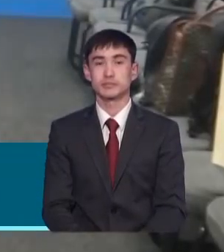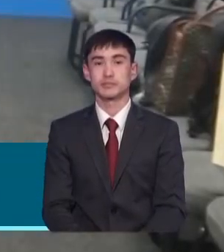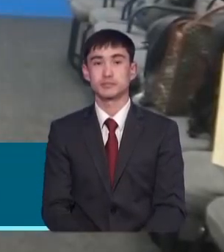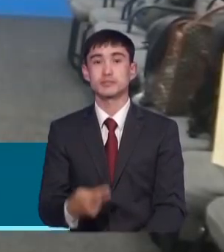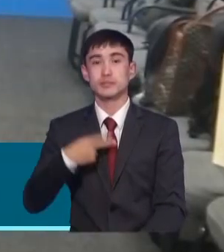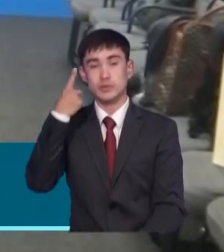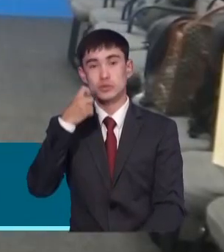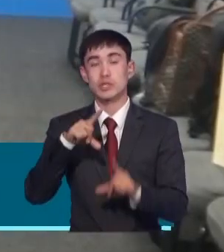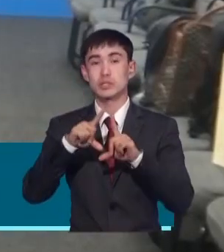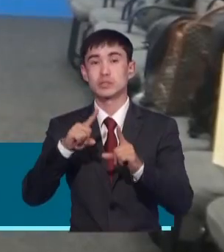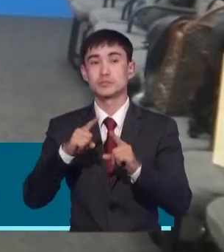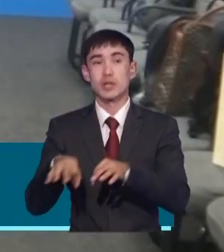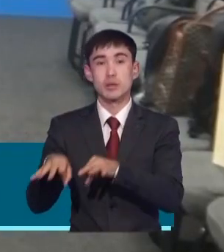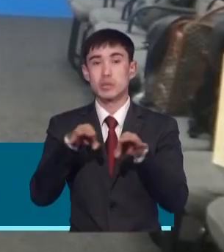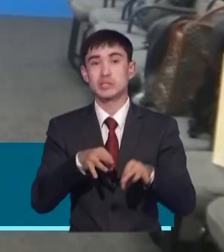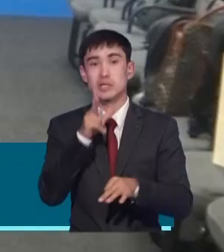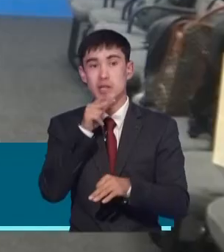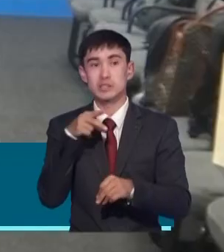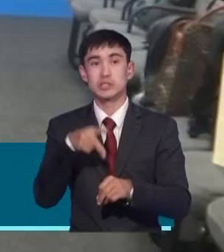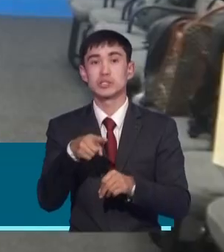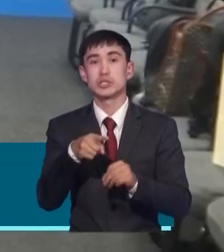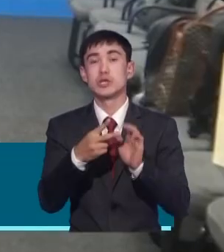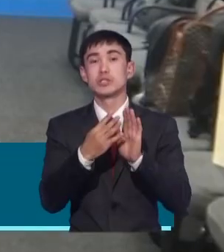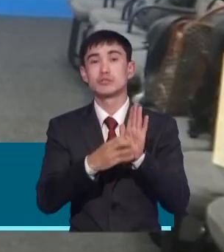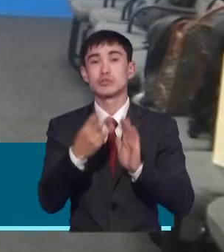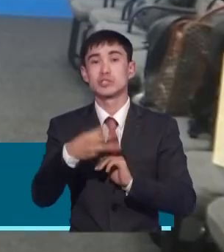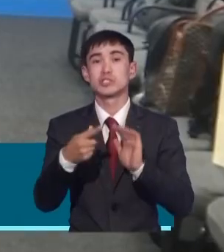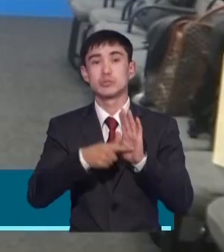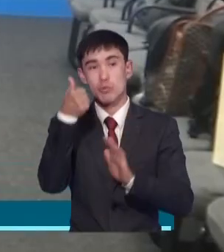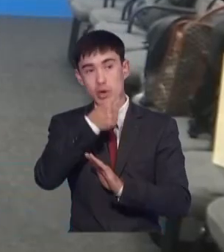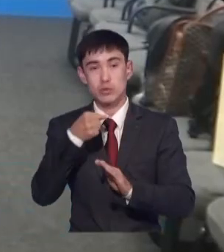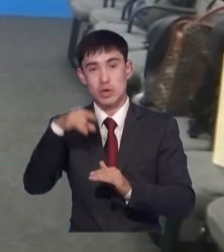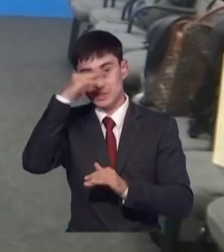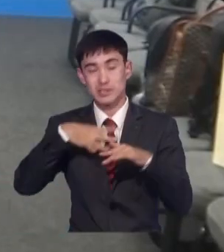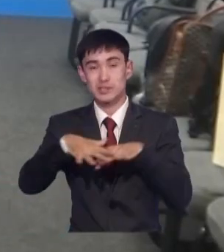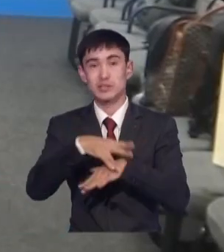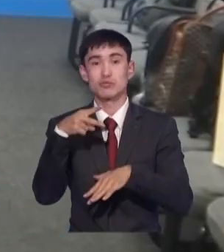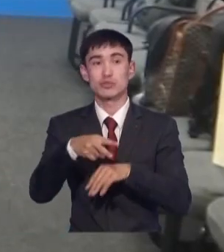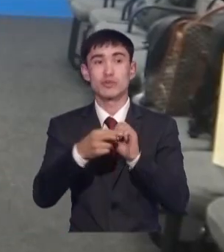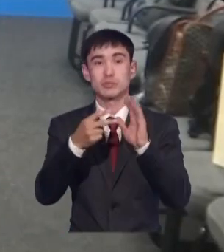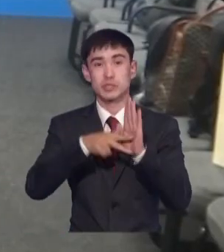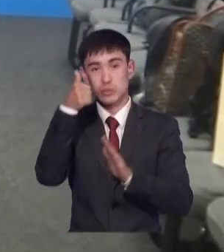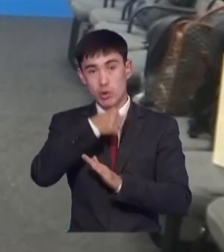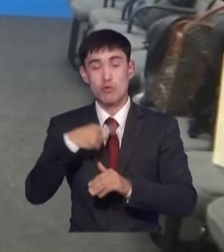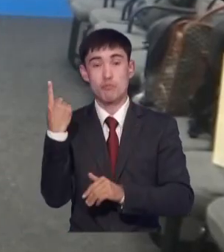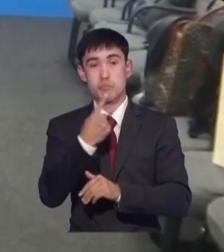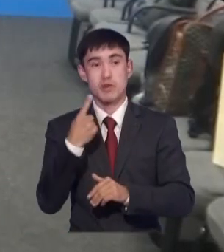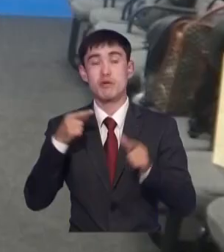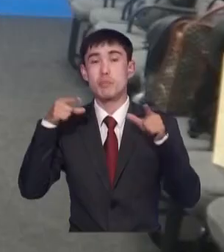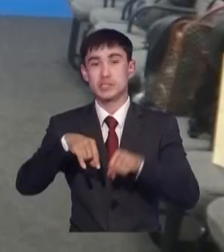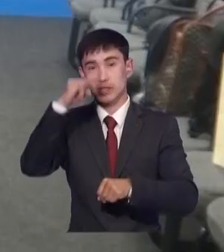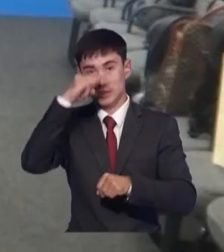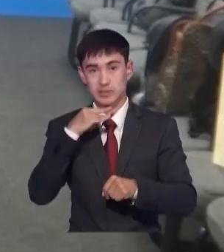Я узнал о депортации корейцев в 1937 году в казахстанские степи. И в 2018 году я впервые